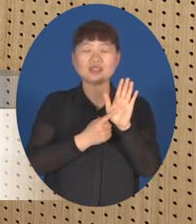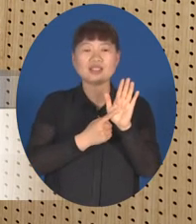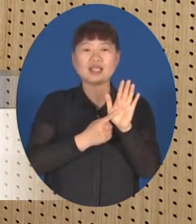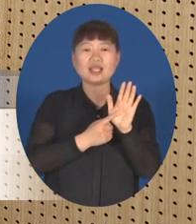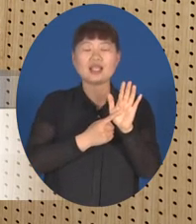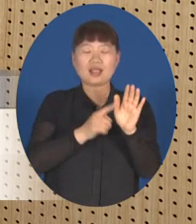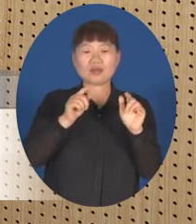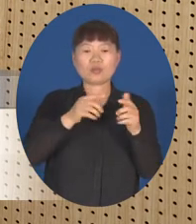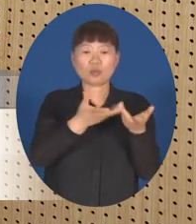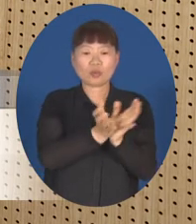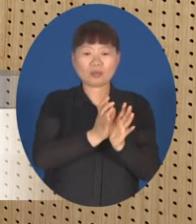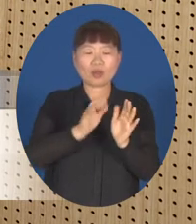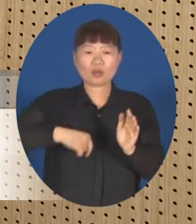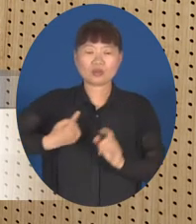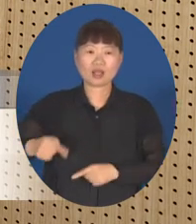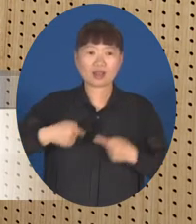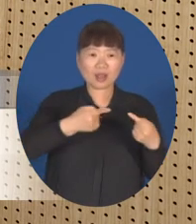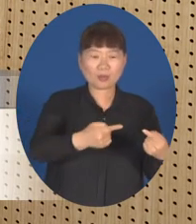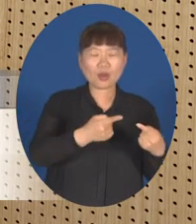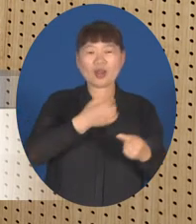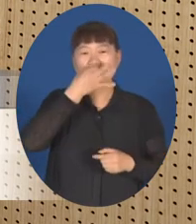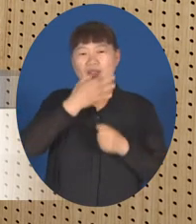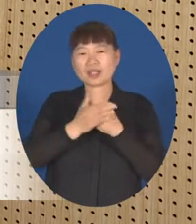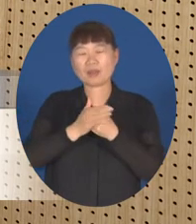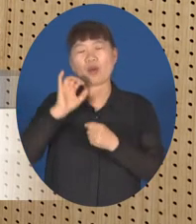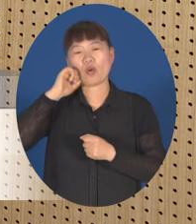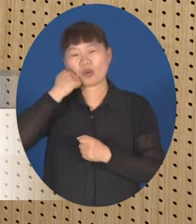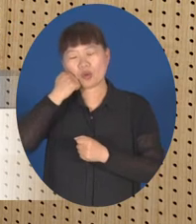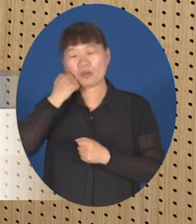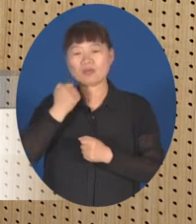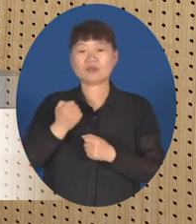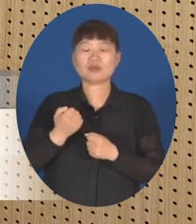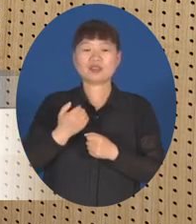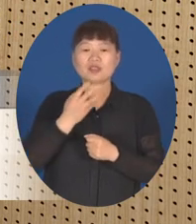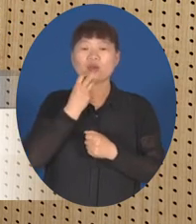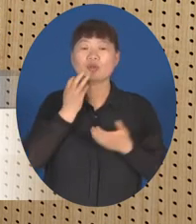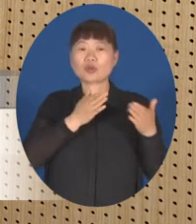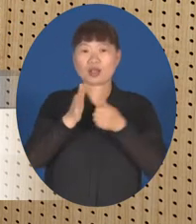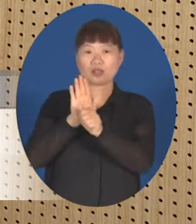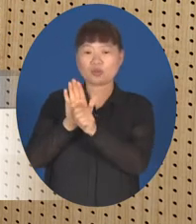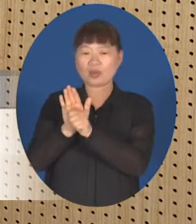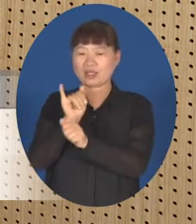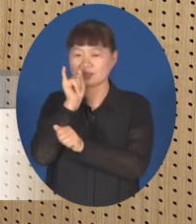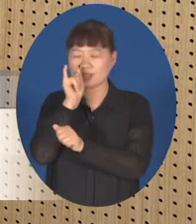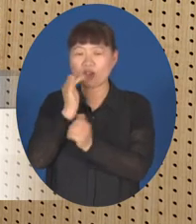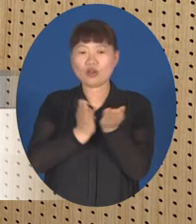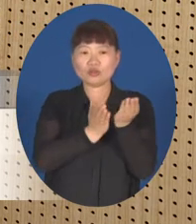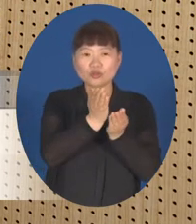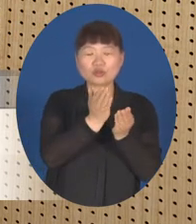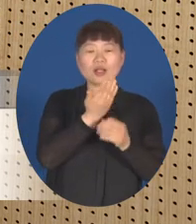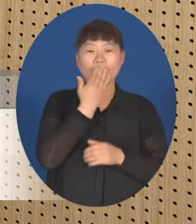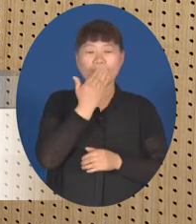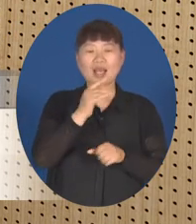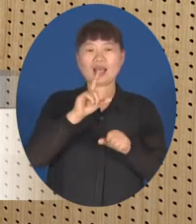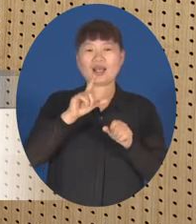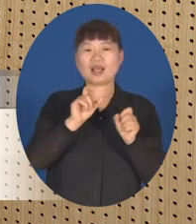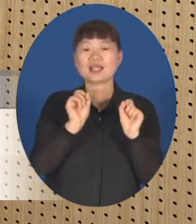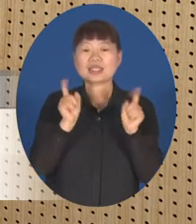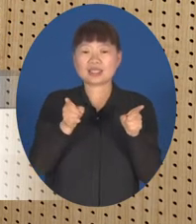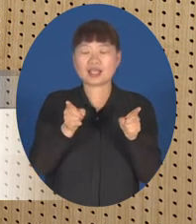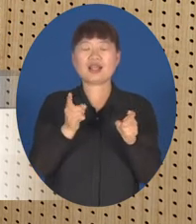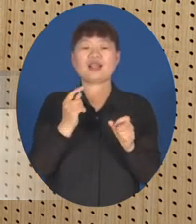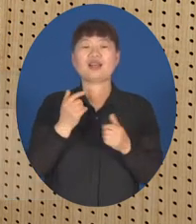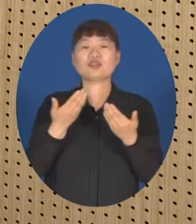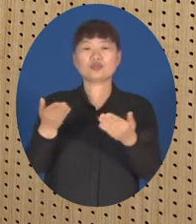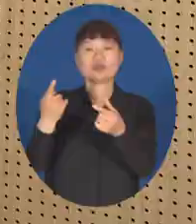보니까 그런 데서 좀 어려움을 겪으시더라고요. 그래서 저희가 지원을 해드리면서 그 수출을 할 수 있는 그 기회 자체를 마련해드리는 게